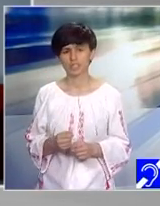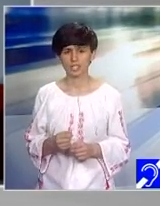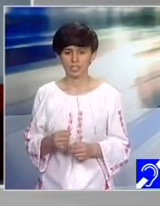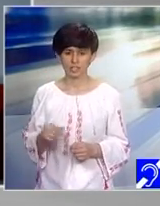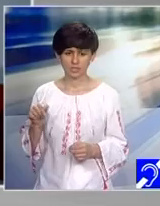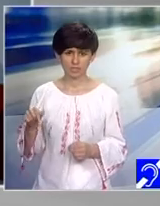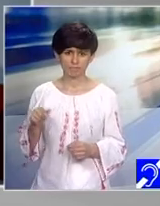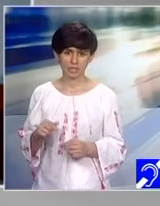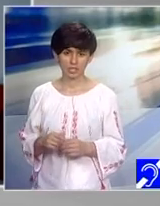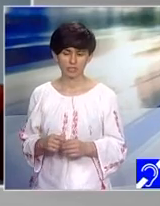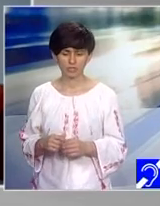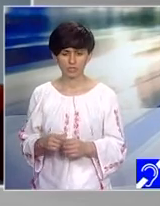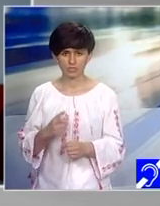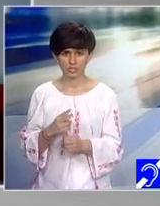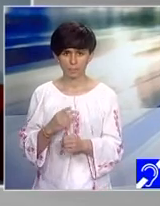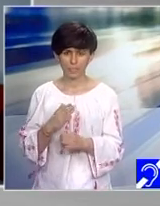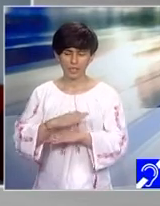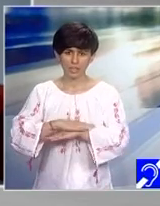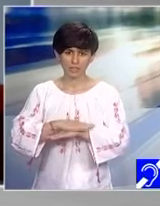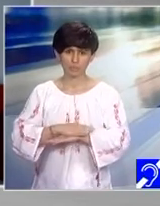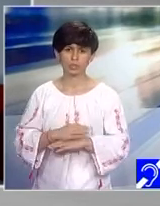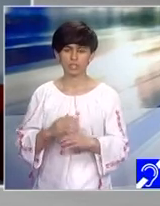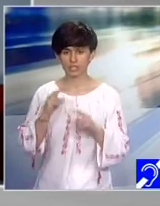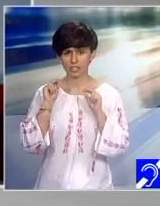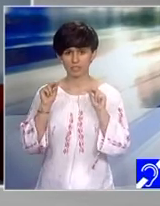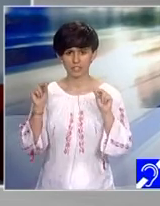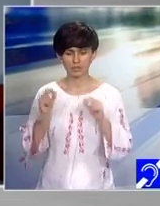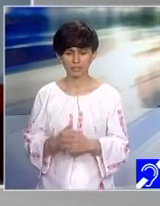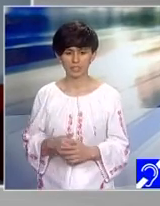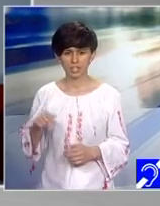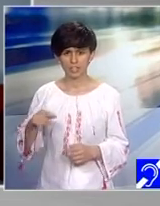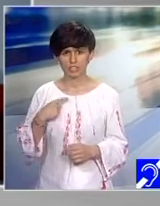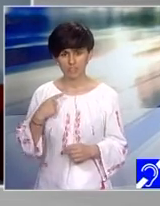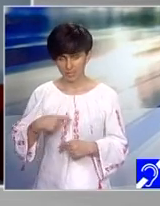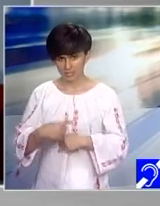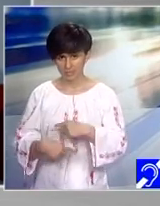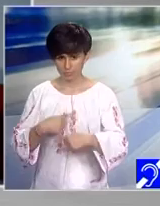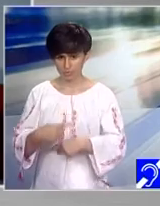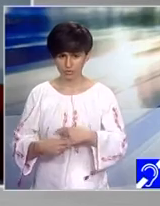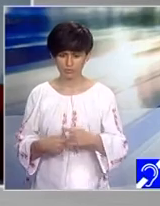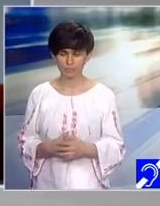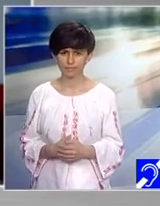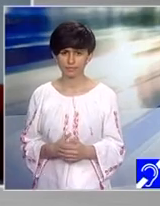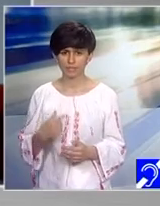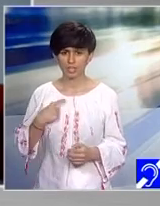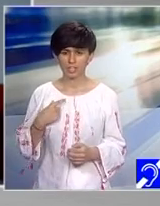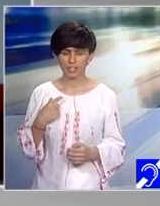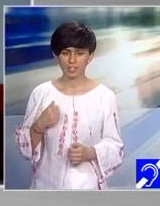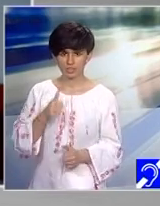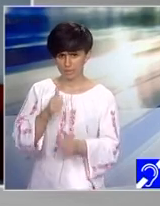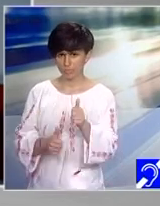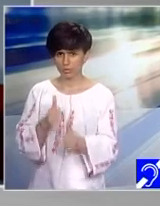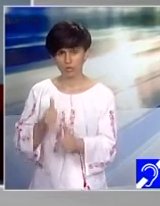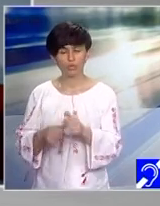că asta este motorul. Asta trebuie să fie motorul, da? E un fel de întrecere învățământul,